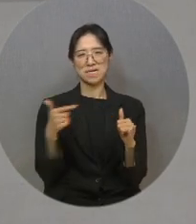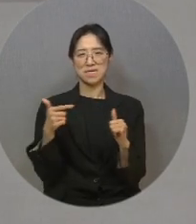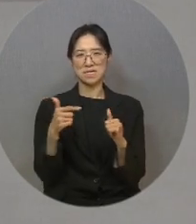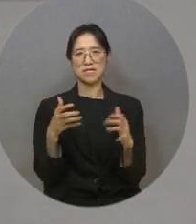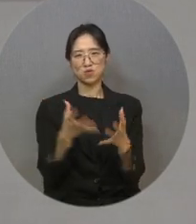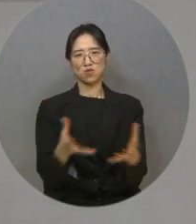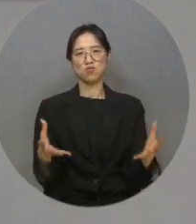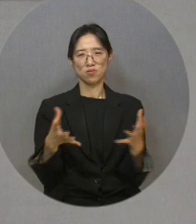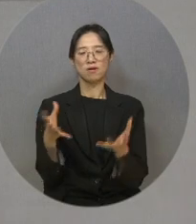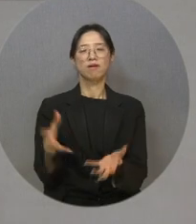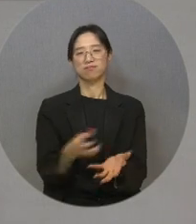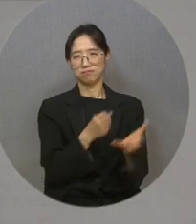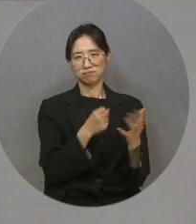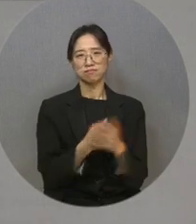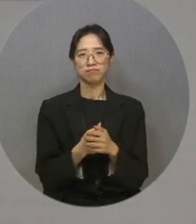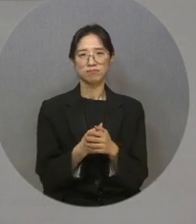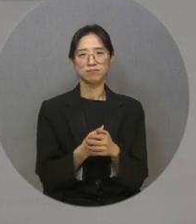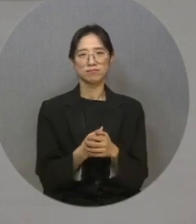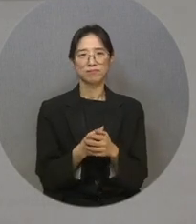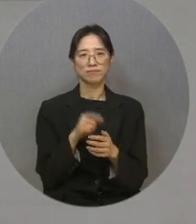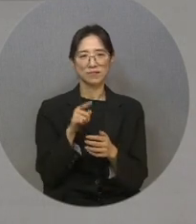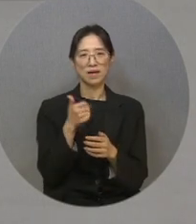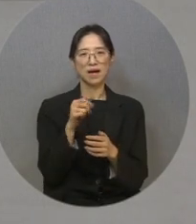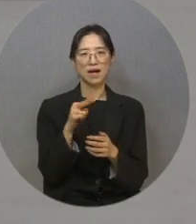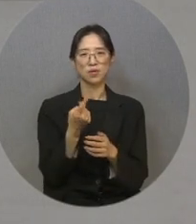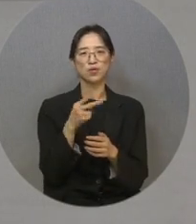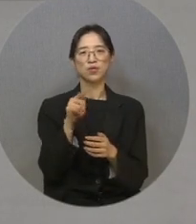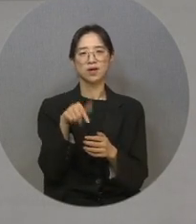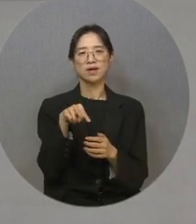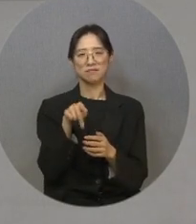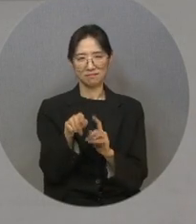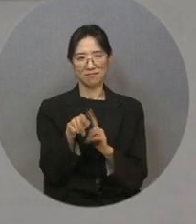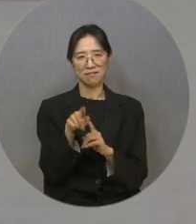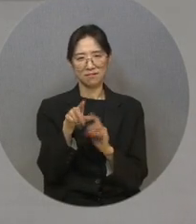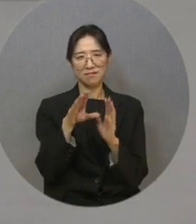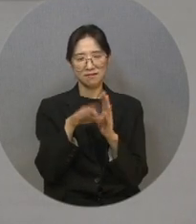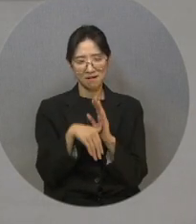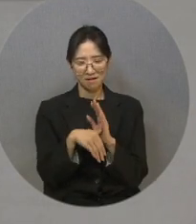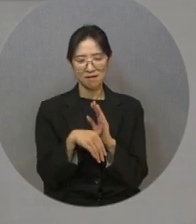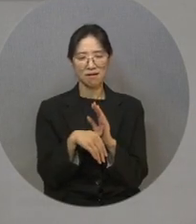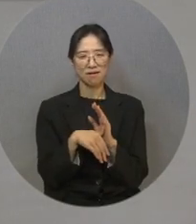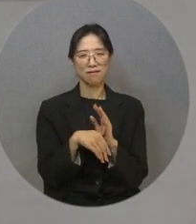되죠. 그게 하도 낙서인데 그런 과정에서